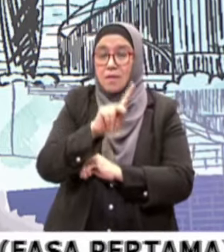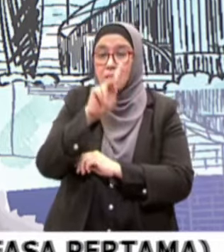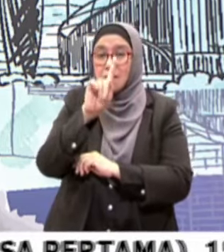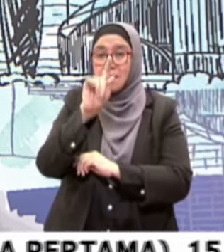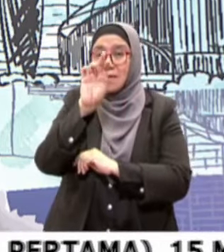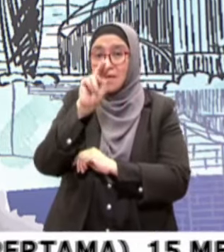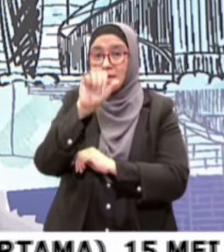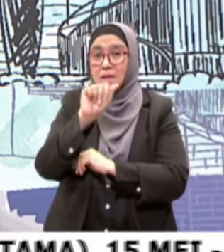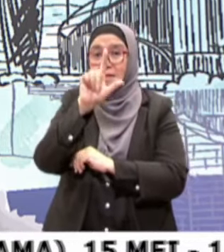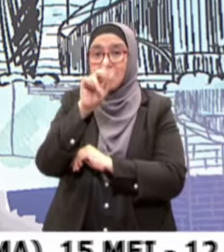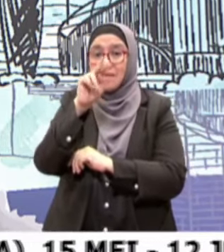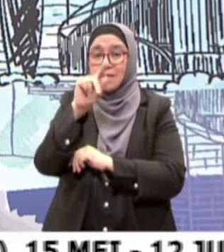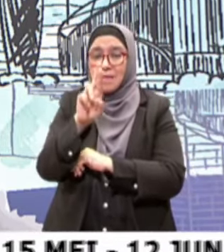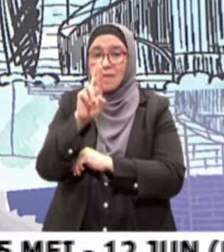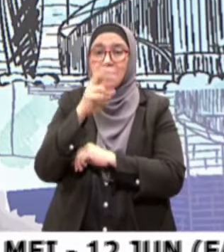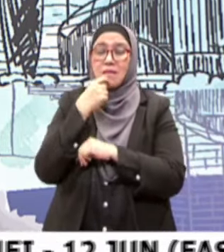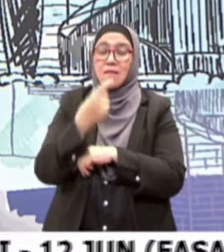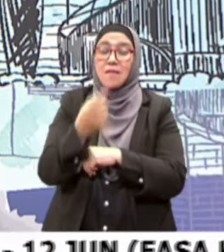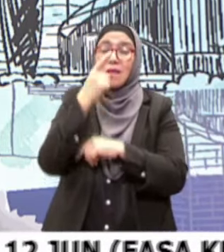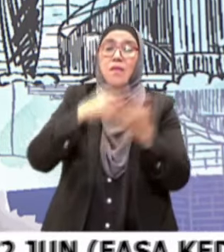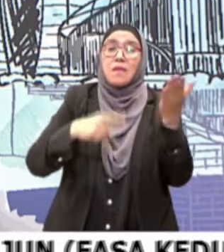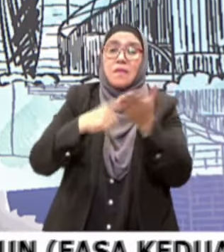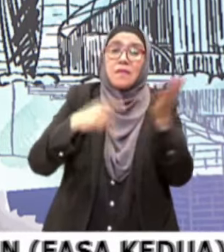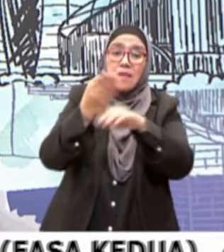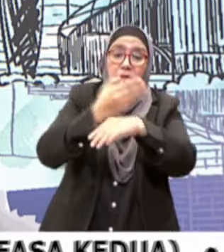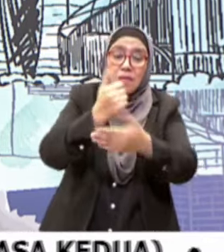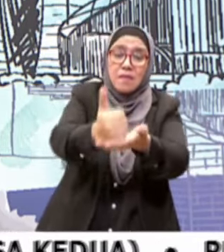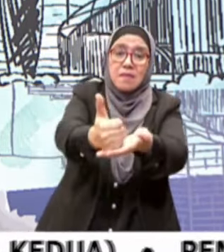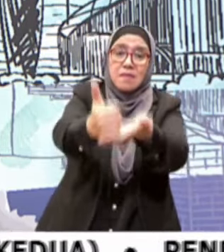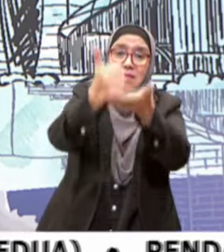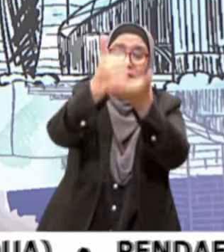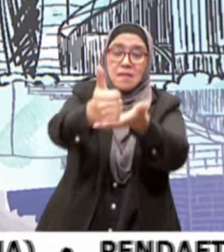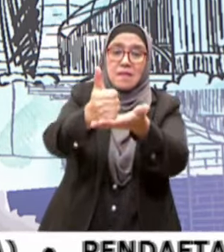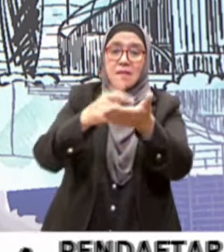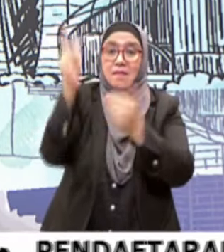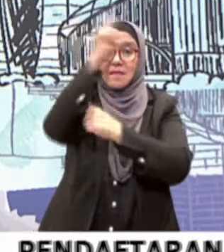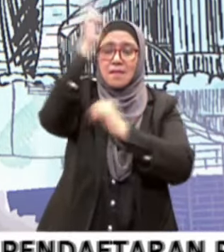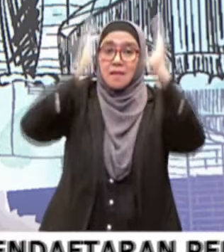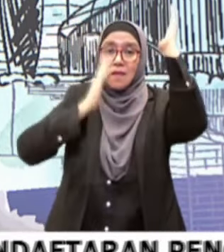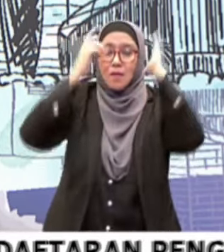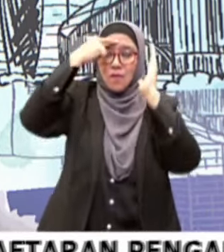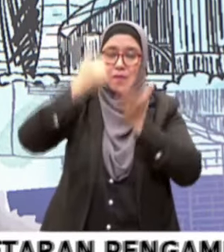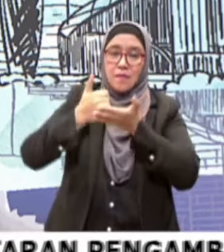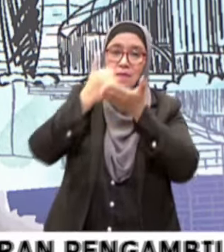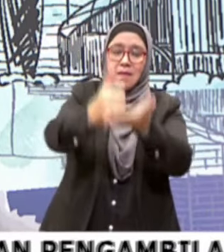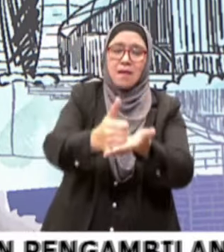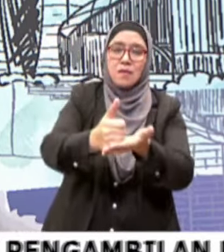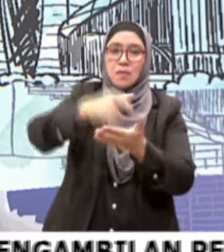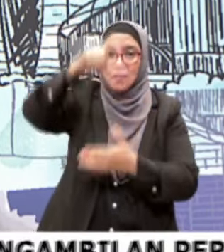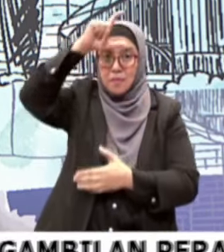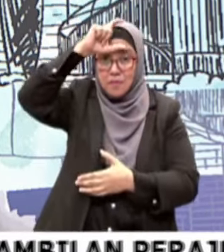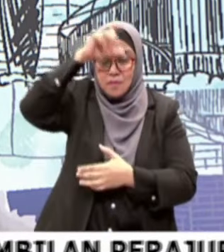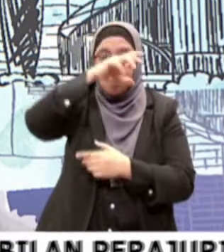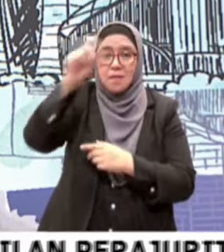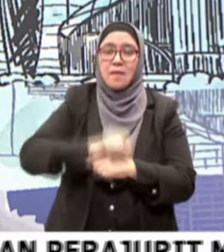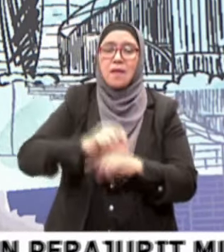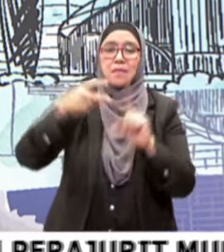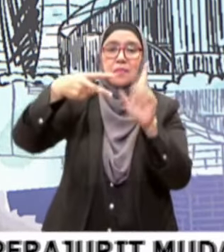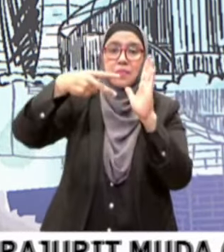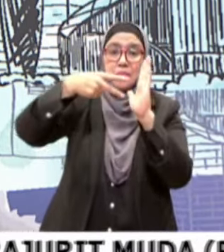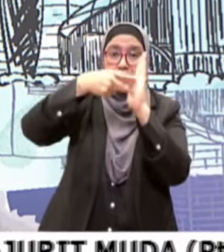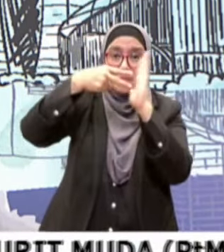diberikan oleh kerajaan Malaysia kepada kedua buah negara yaitu turkia dan juga bencana gempa